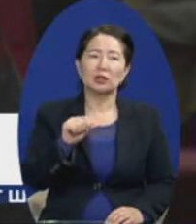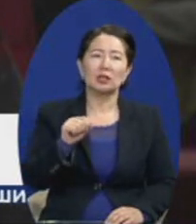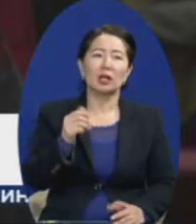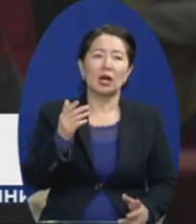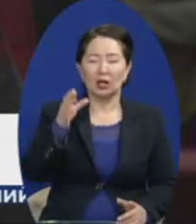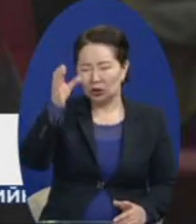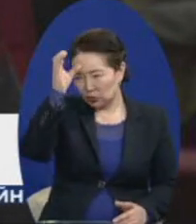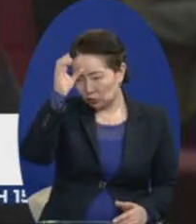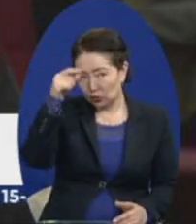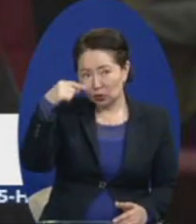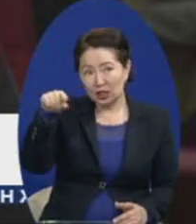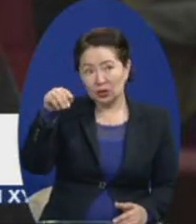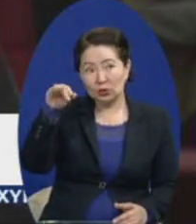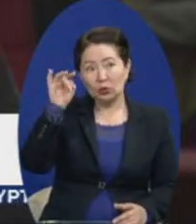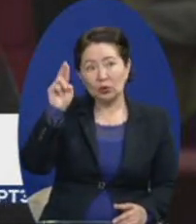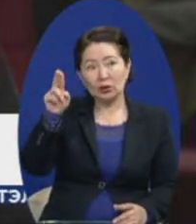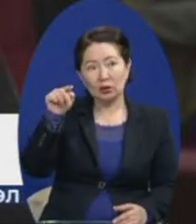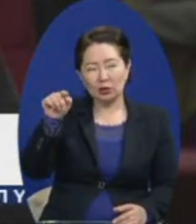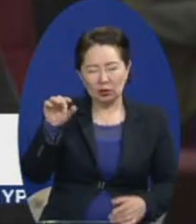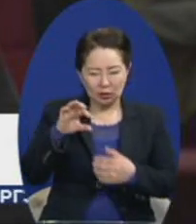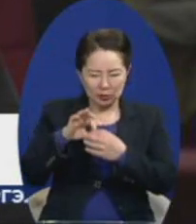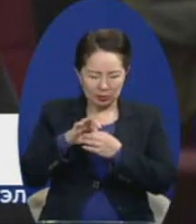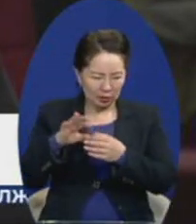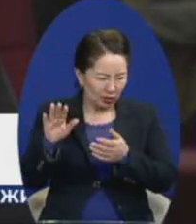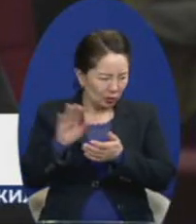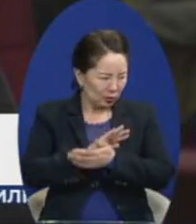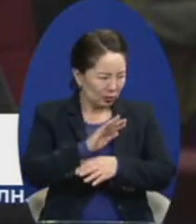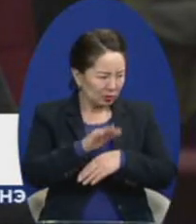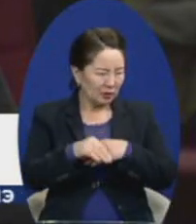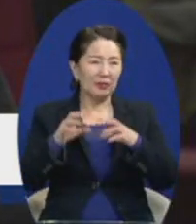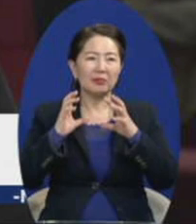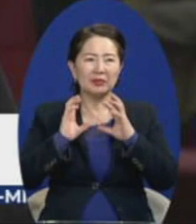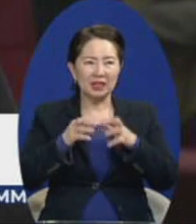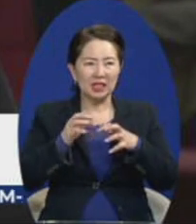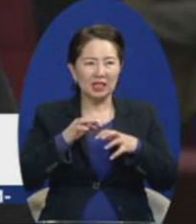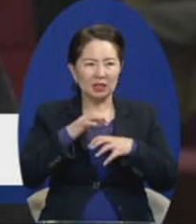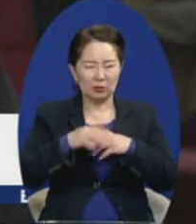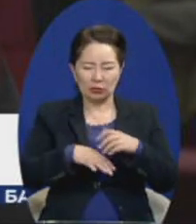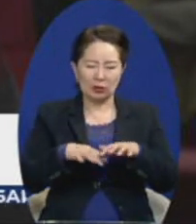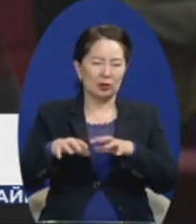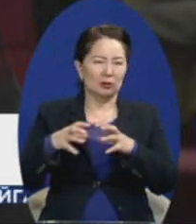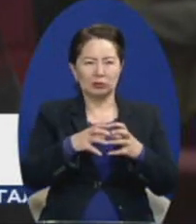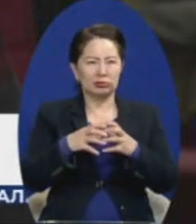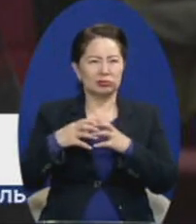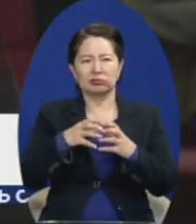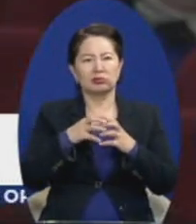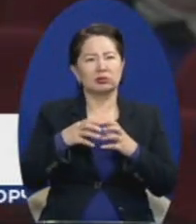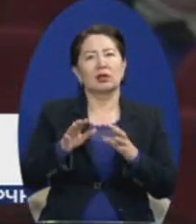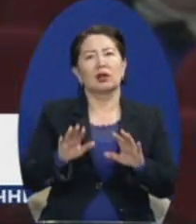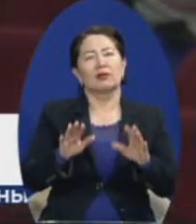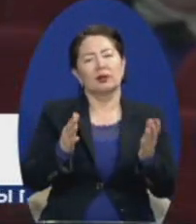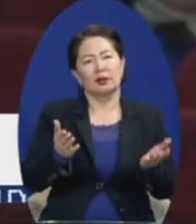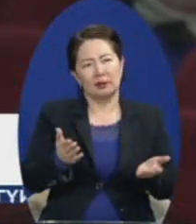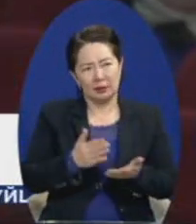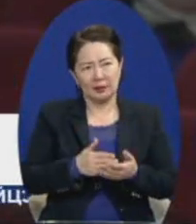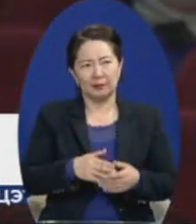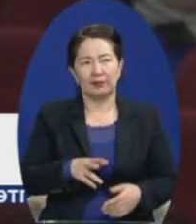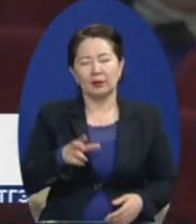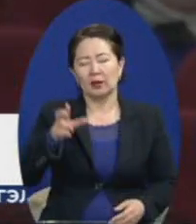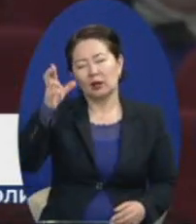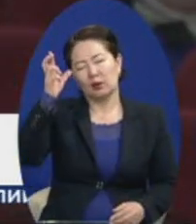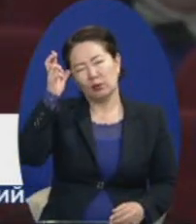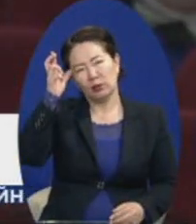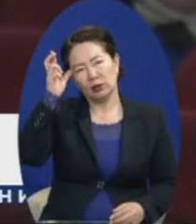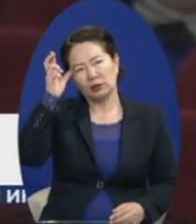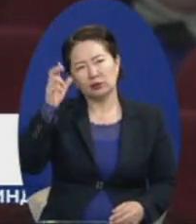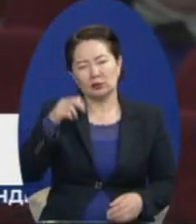болоод одоо эртнтэйгээр явах болов дэлхийн чадлаар чичрээ сэсрээд байна шүү. Боловсролд ерөөсөө аливаа улс орон